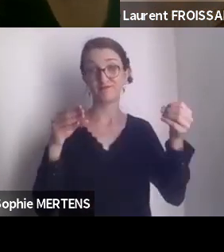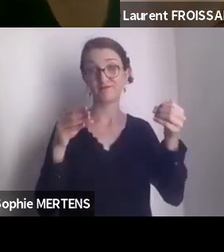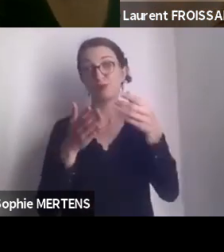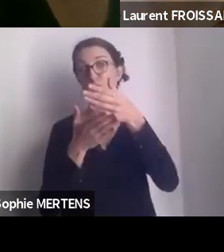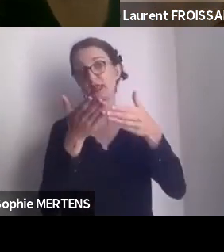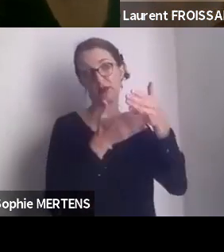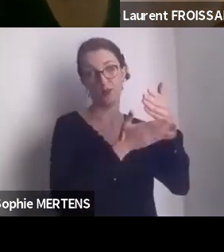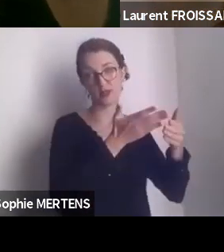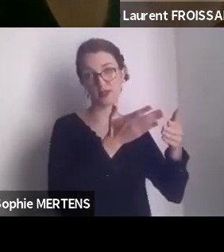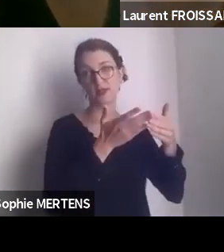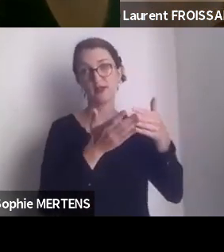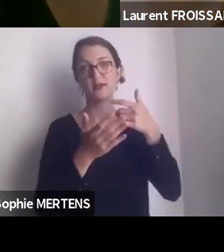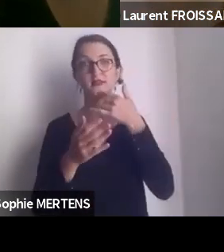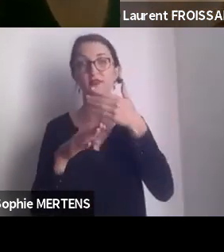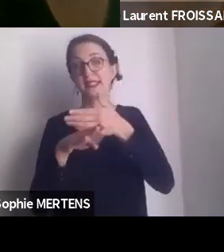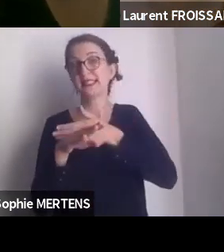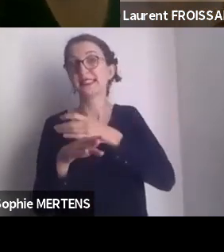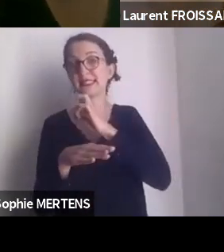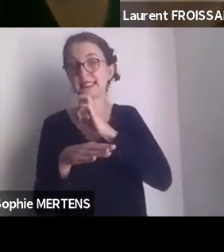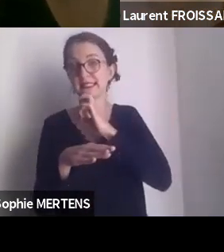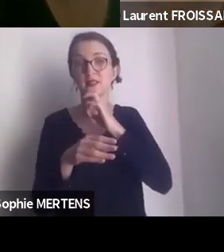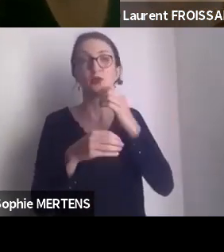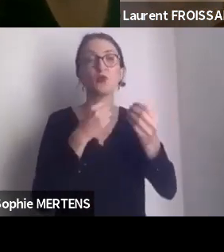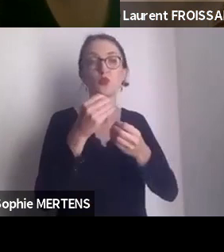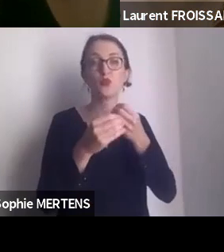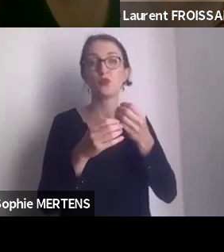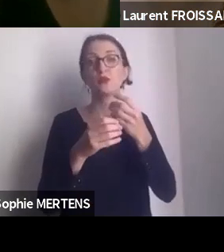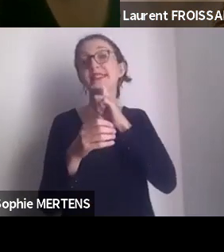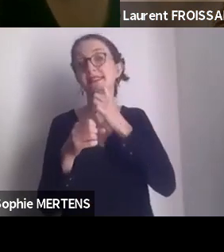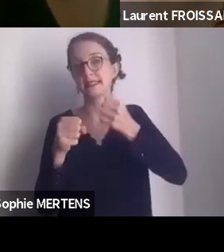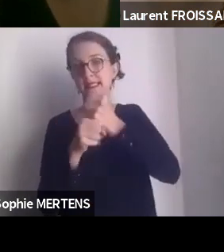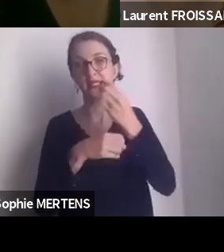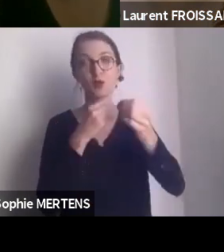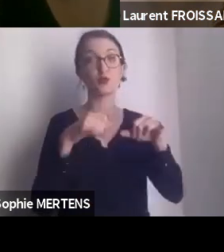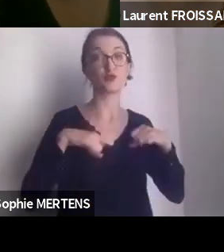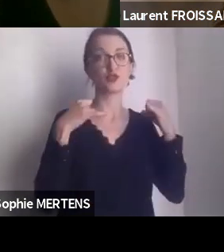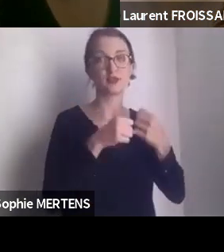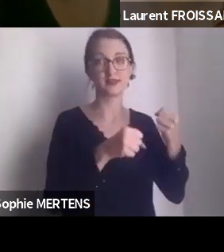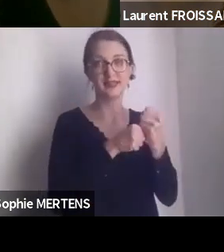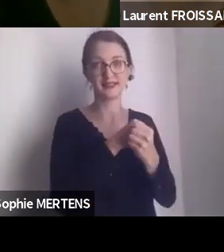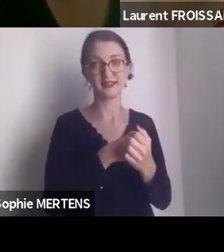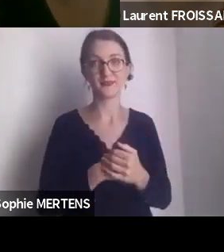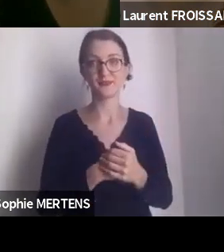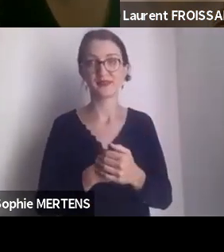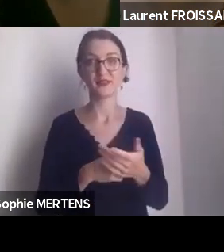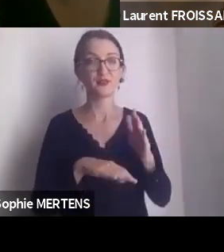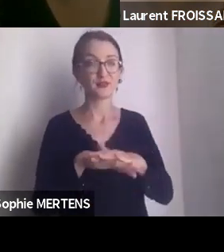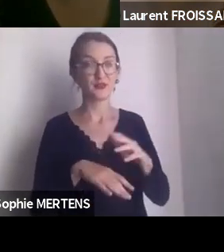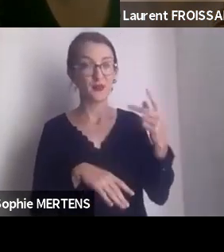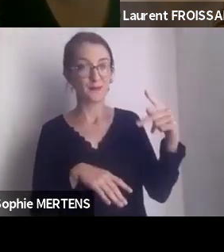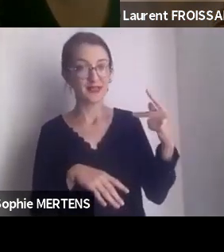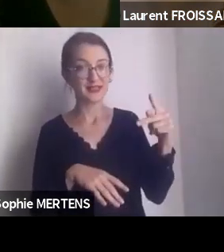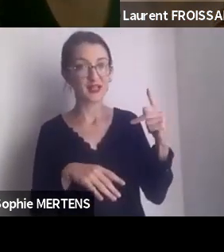moitié-moitié entre anté-création, création ou jeune créateur d'entreprise. Donc, Pascal, vous êtes coach professionnel et agile, tant mieux. Êtes-vous en